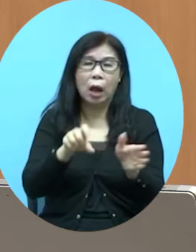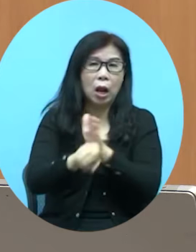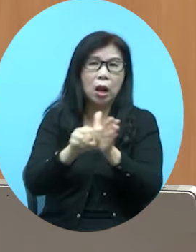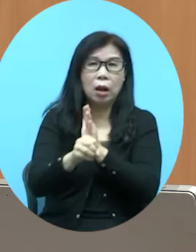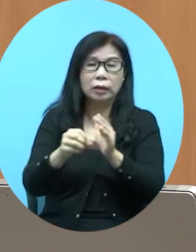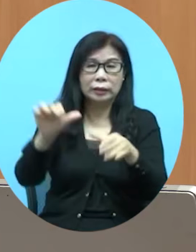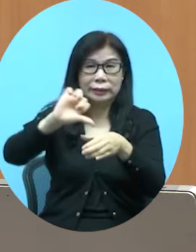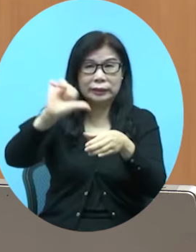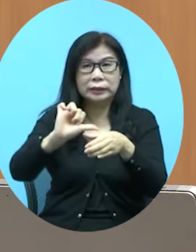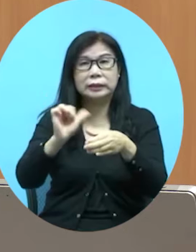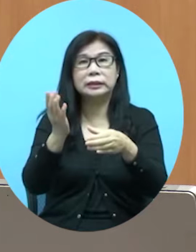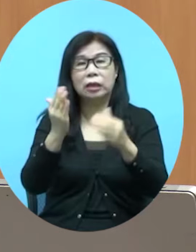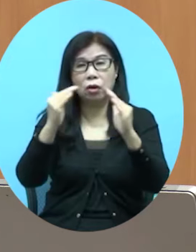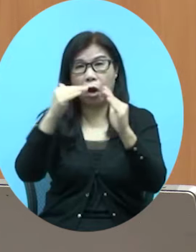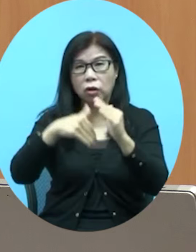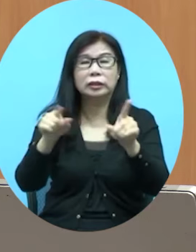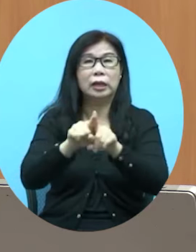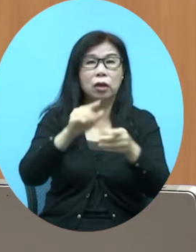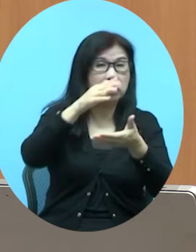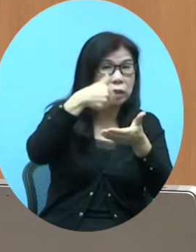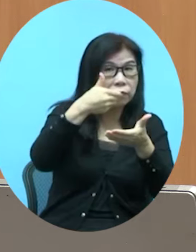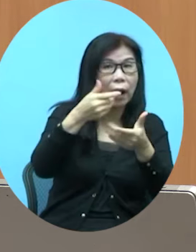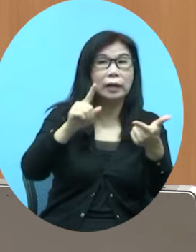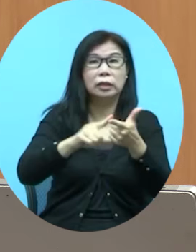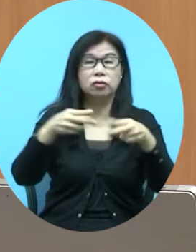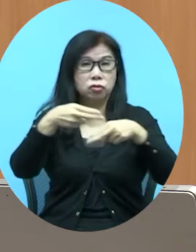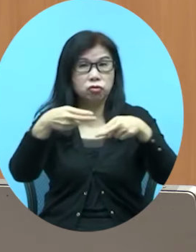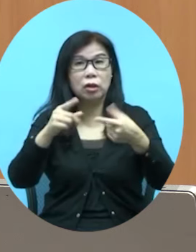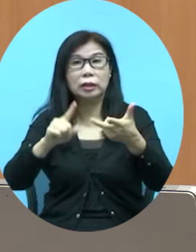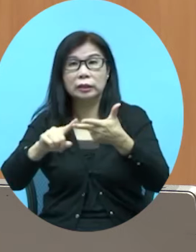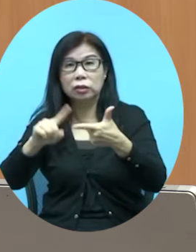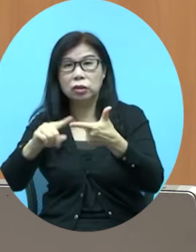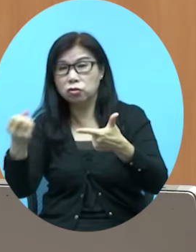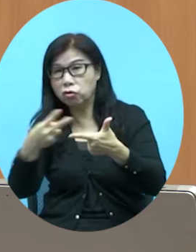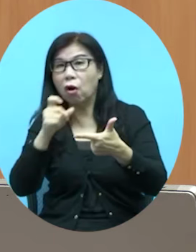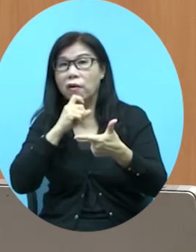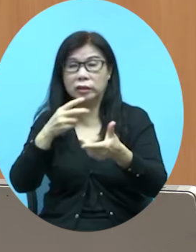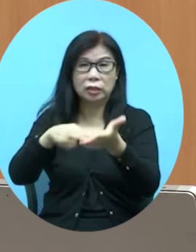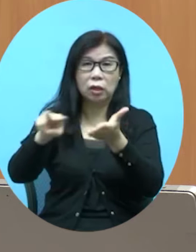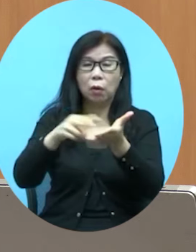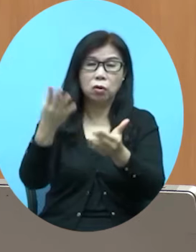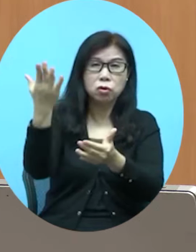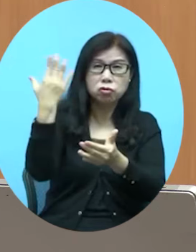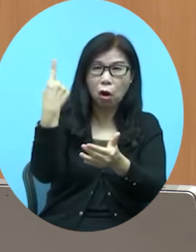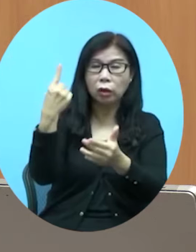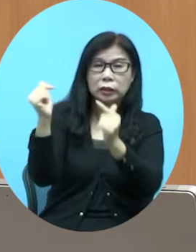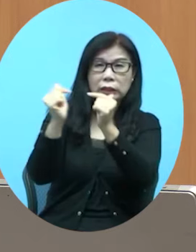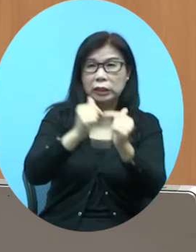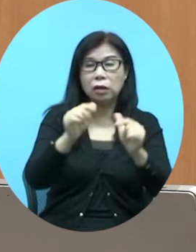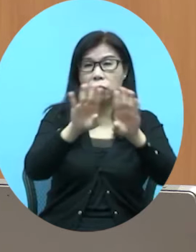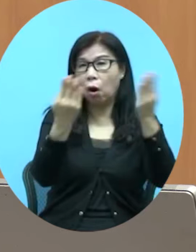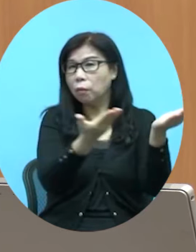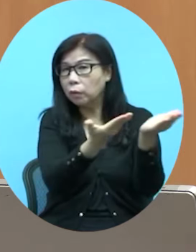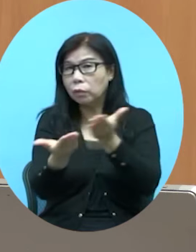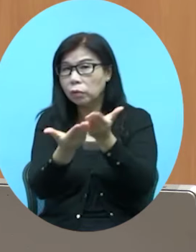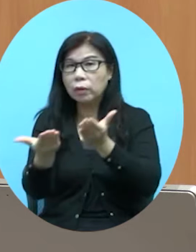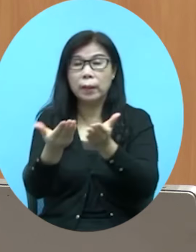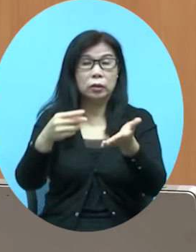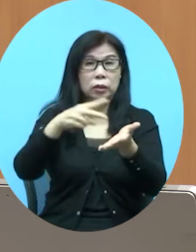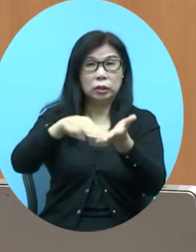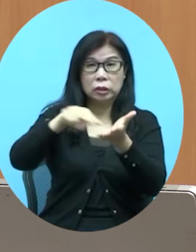曾经有吃饭又跳舞的酒楼他们直至昨天都还在开会不会确实说到这些跳